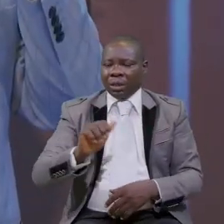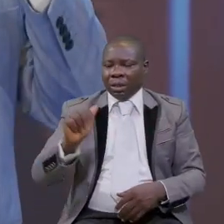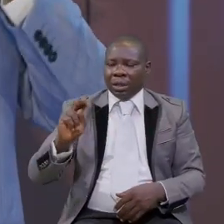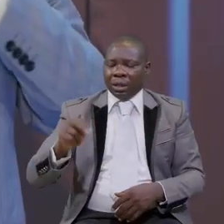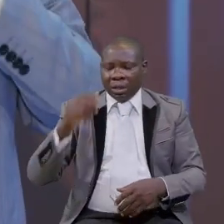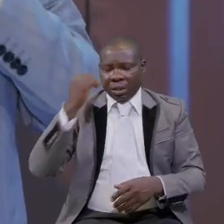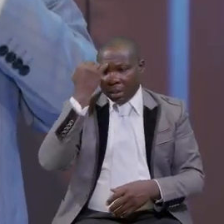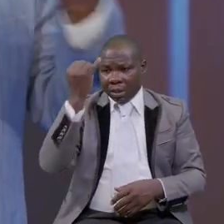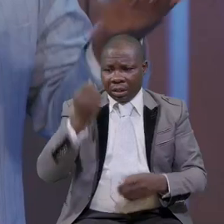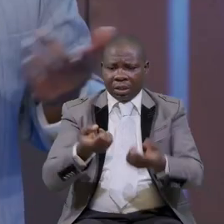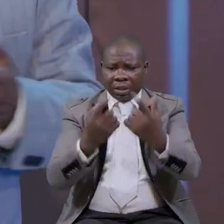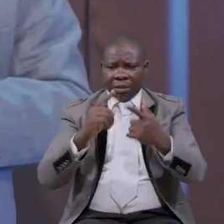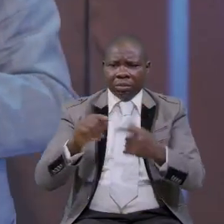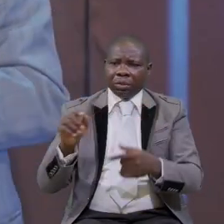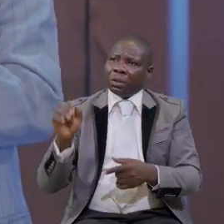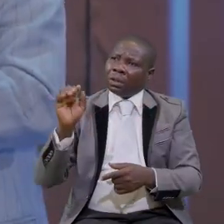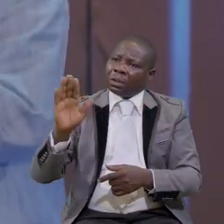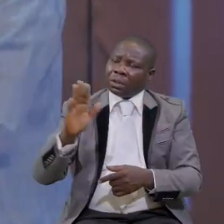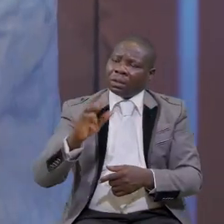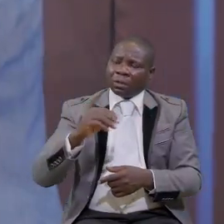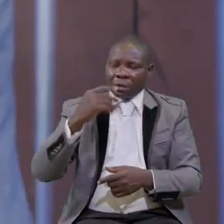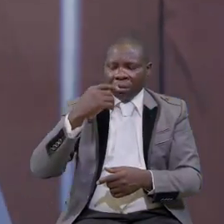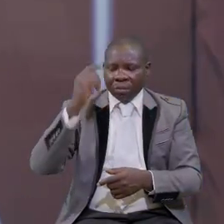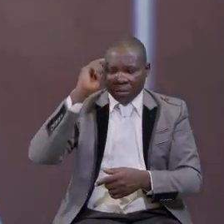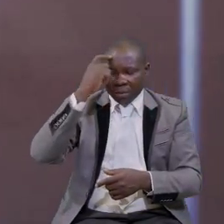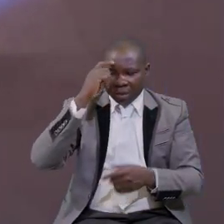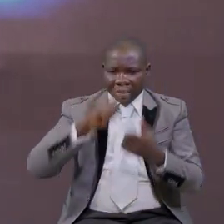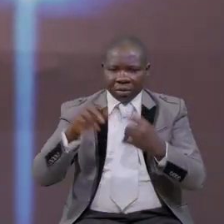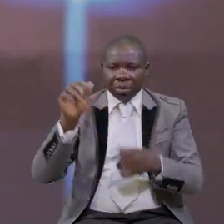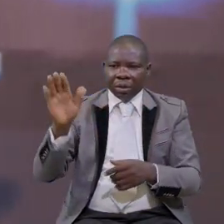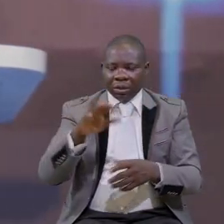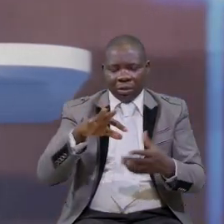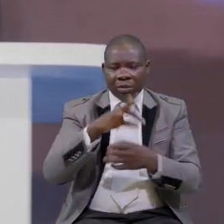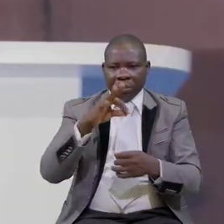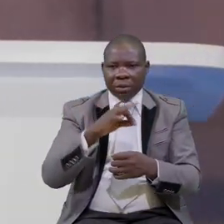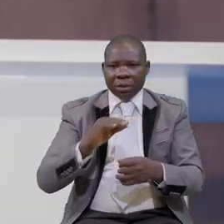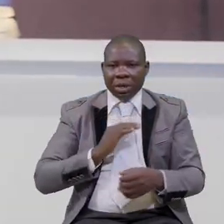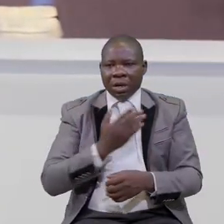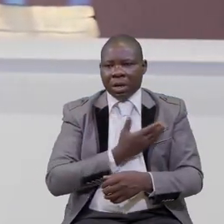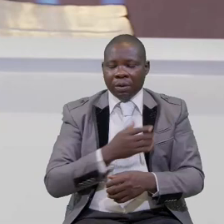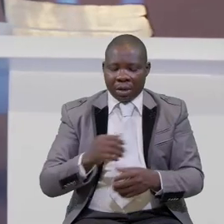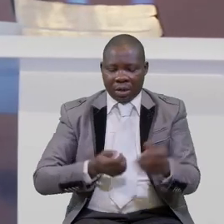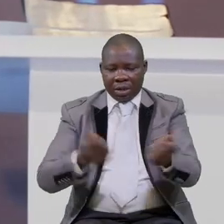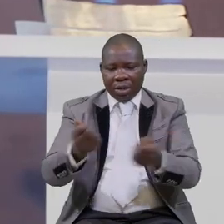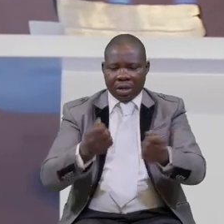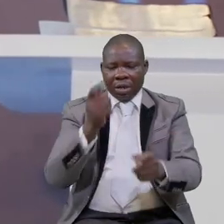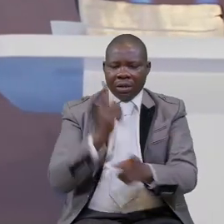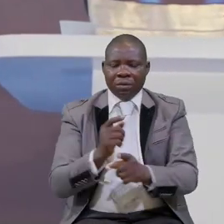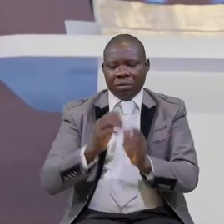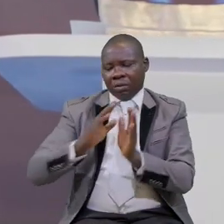venue dans son esprit. Notre véhicule venait de